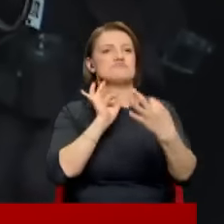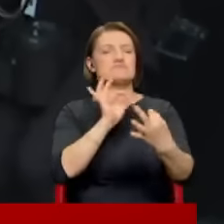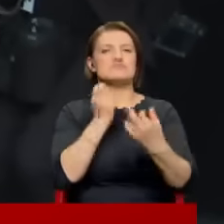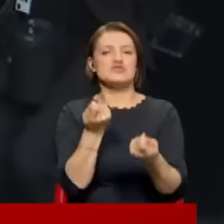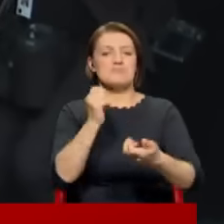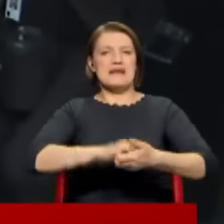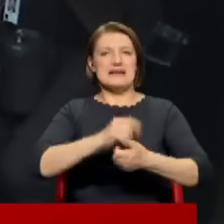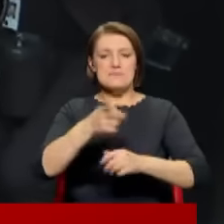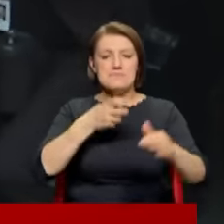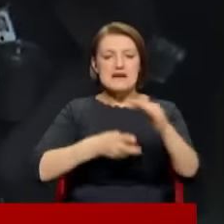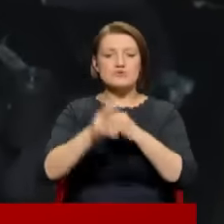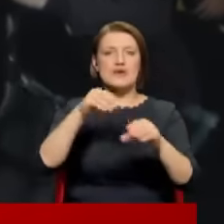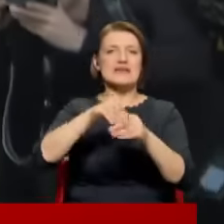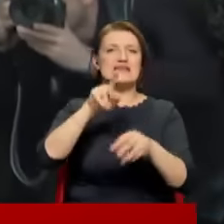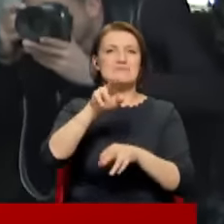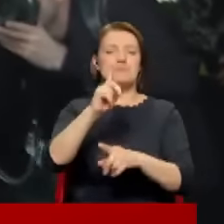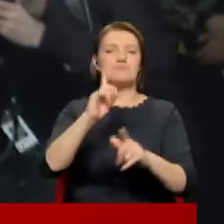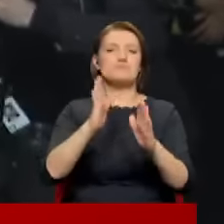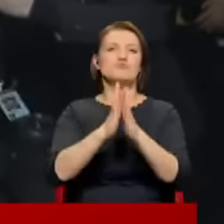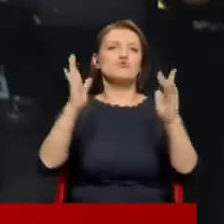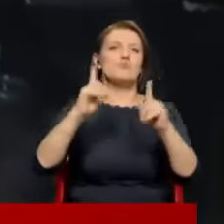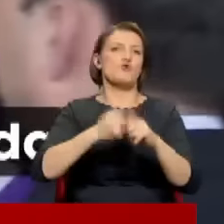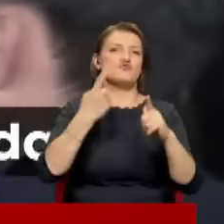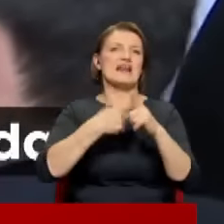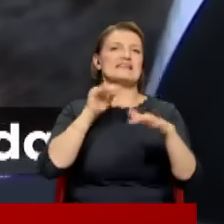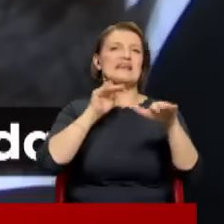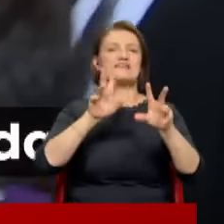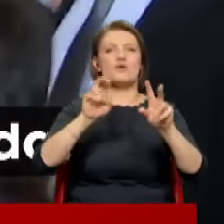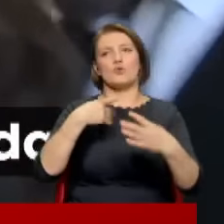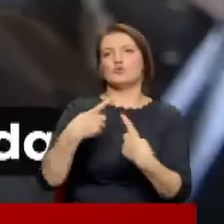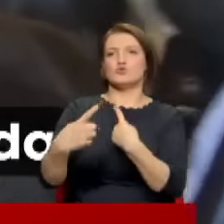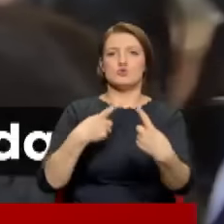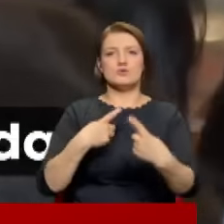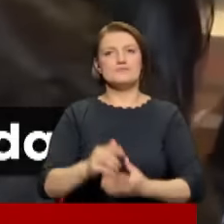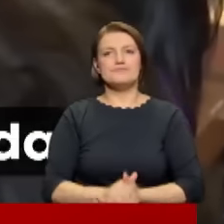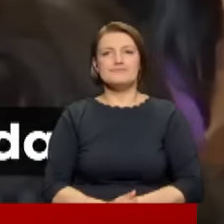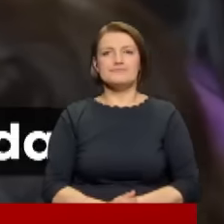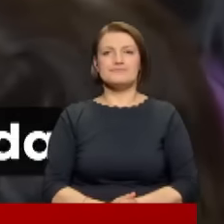işbirliği ve metro gibi büyük projelere destekler konuşuldu.